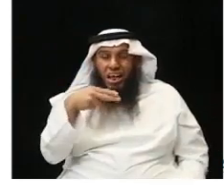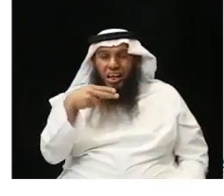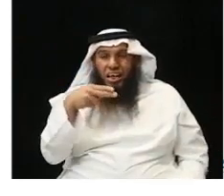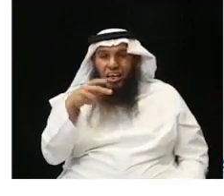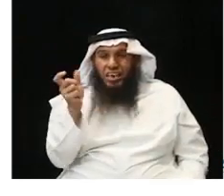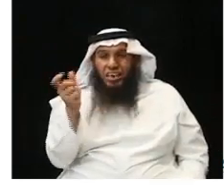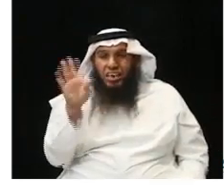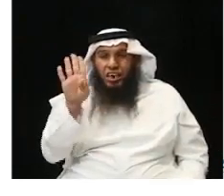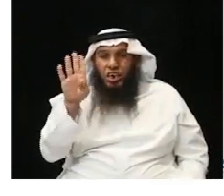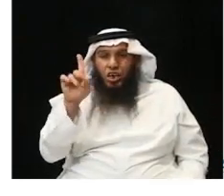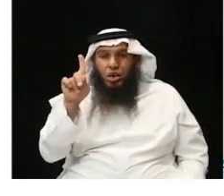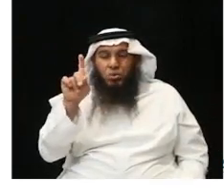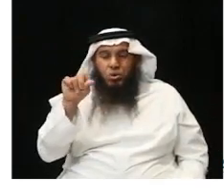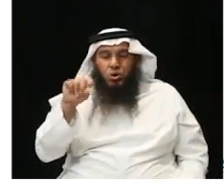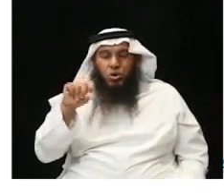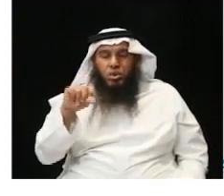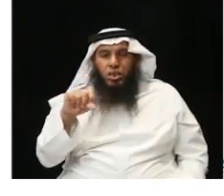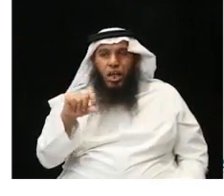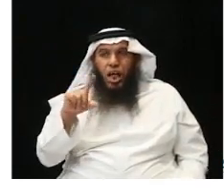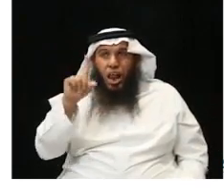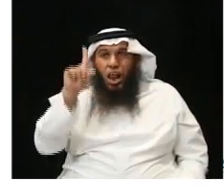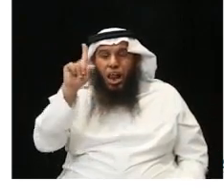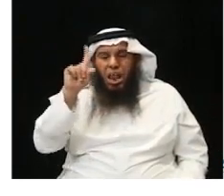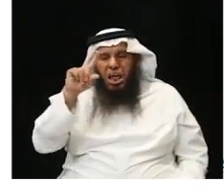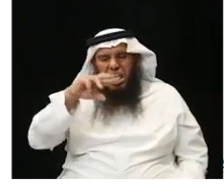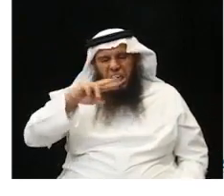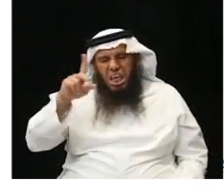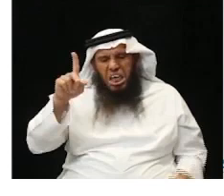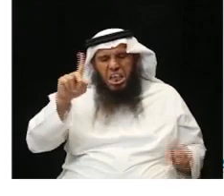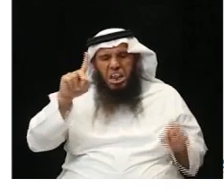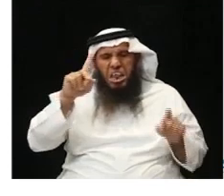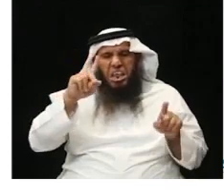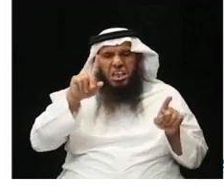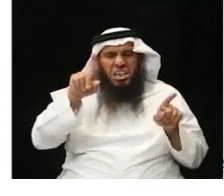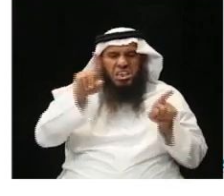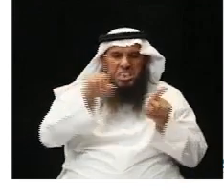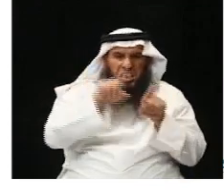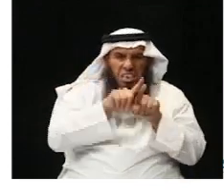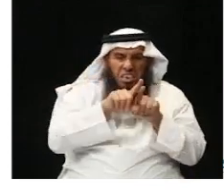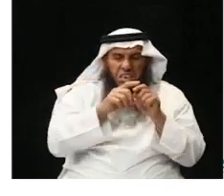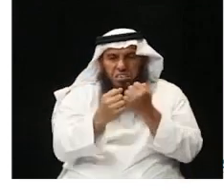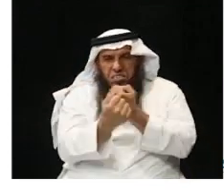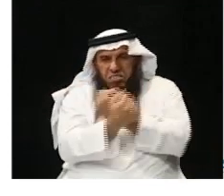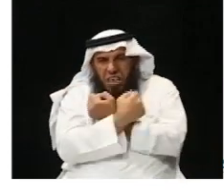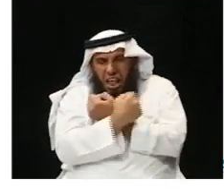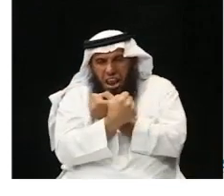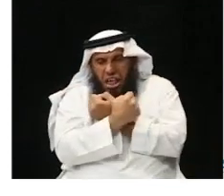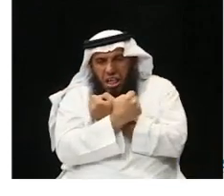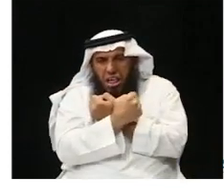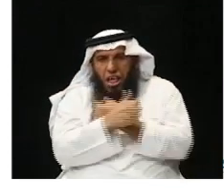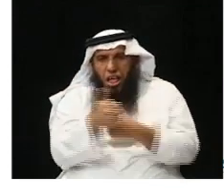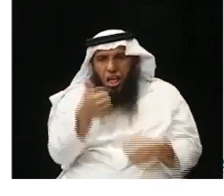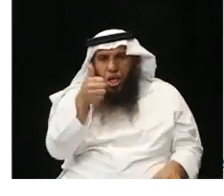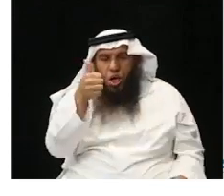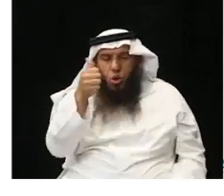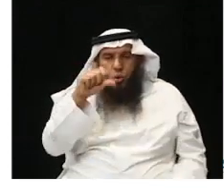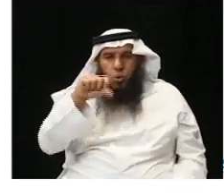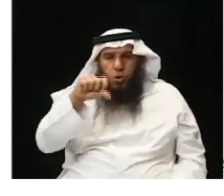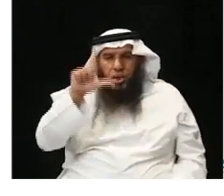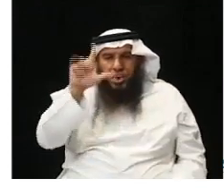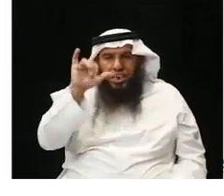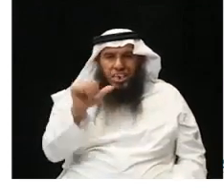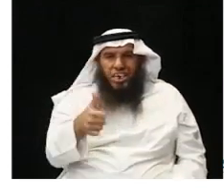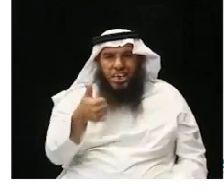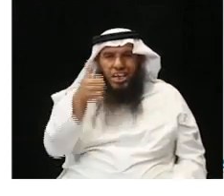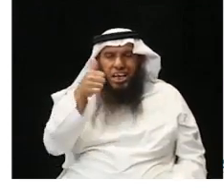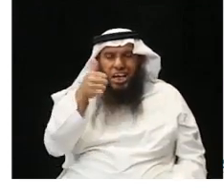أولياء، مثل الذين اتخذوا من دون الله أولياء، سواء كانوا أصنام، مقصود في الأولياء سواء كانوا أصنام أو